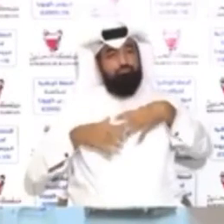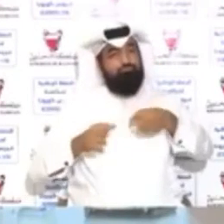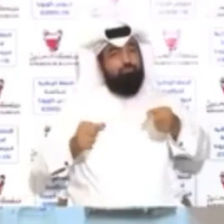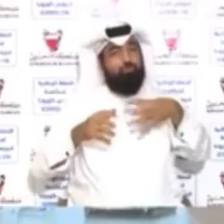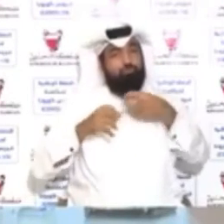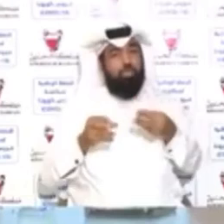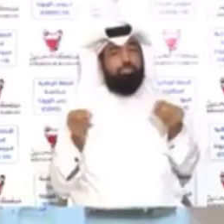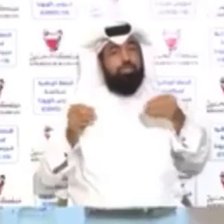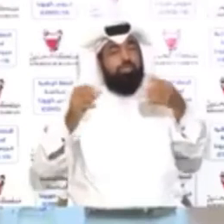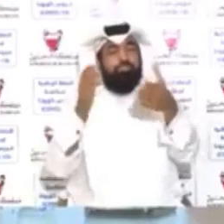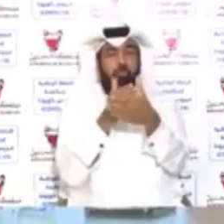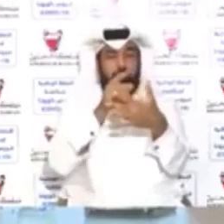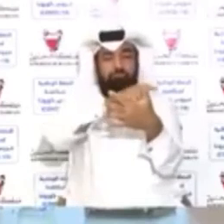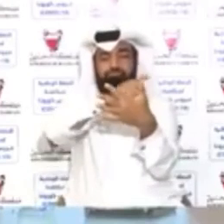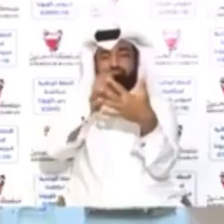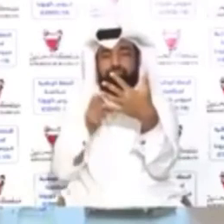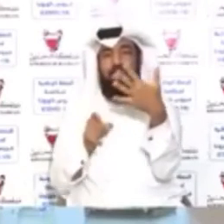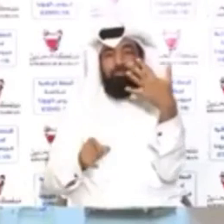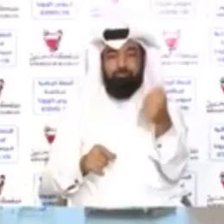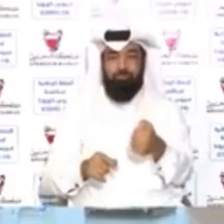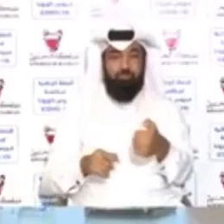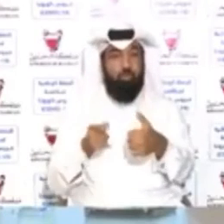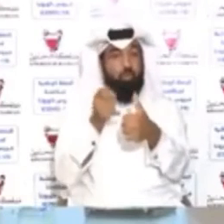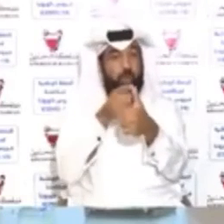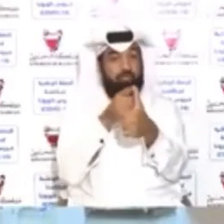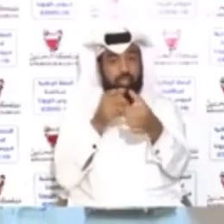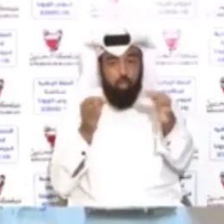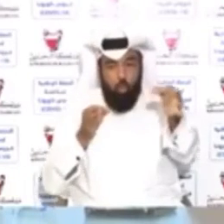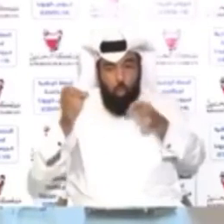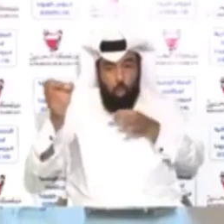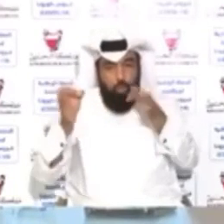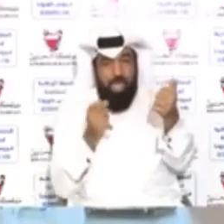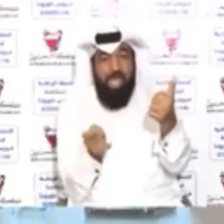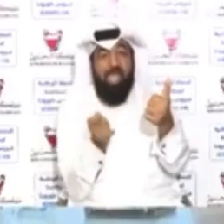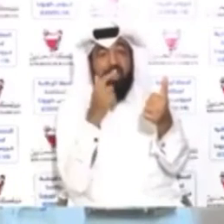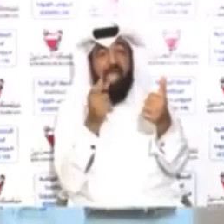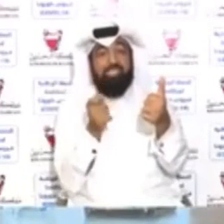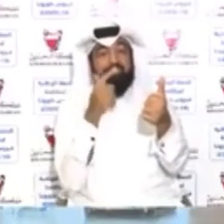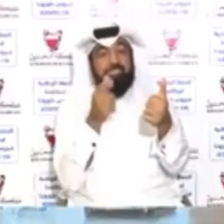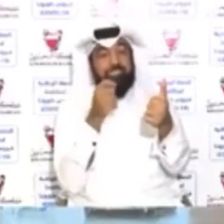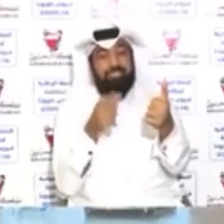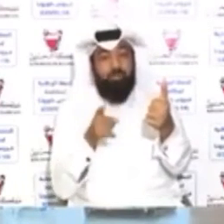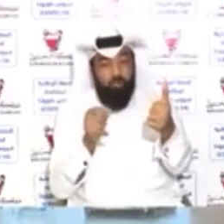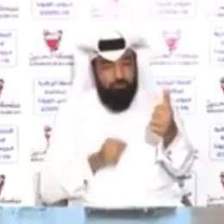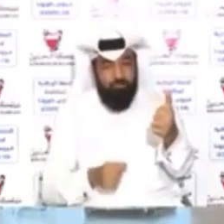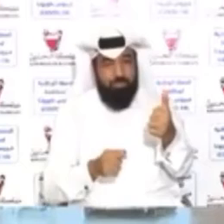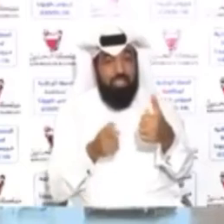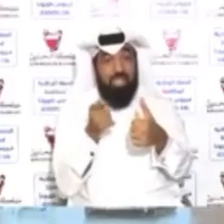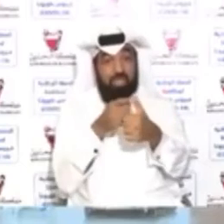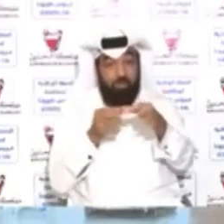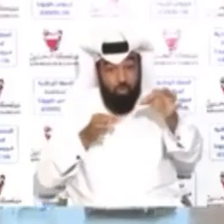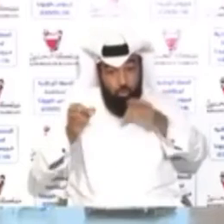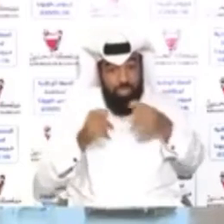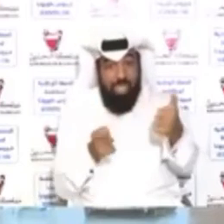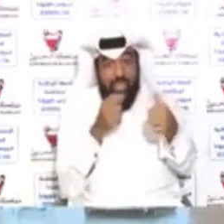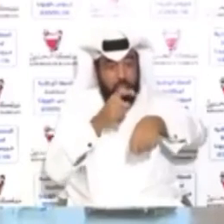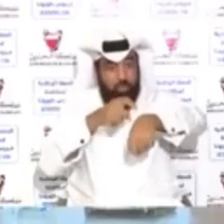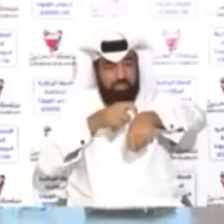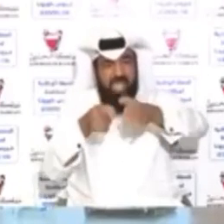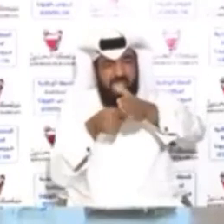مملكة البحرين. طبعا نعم هناك بروتوكول علاجي وضع من أوائل يعني أيام